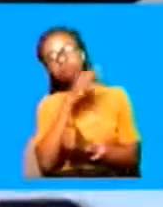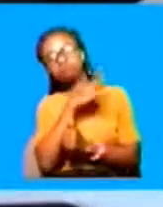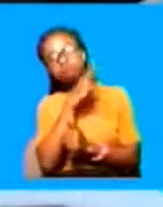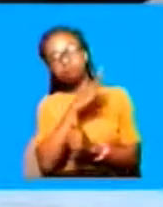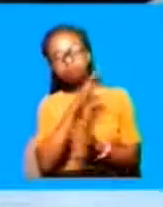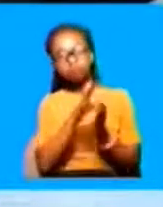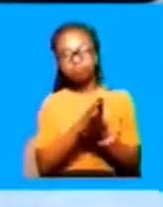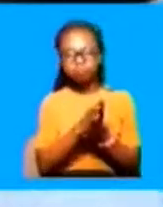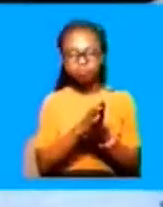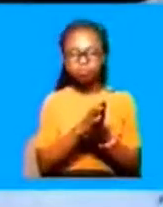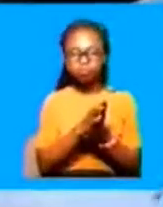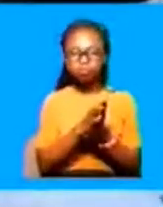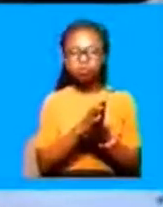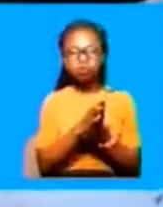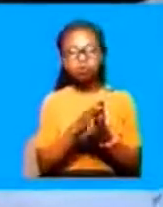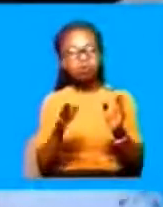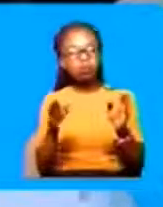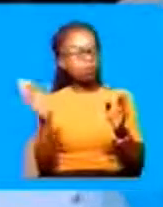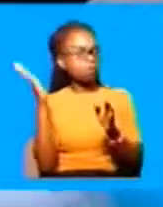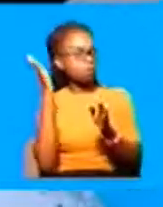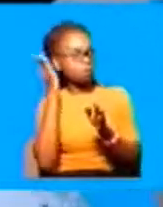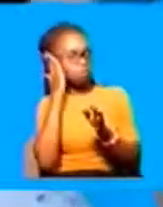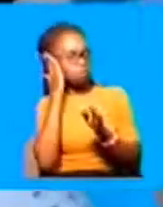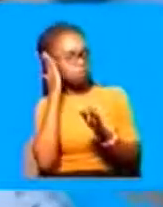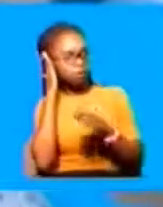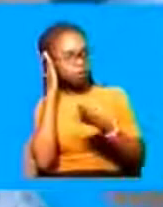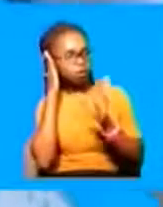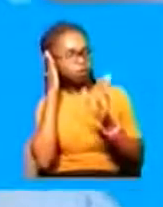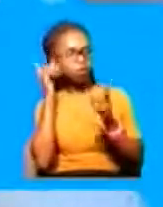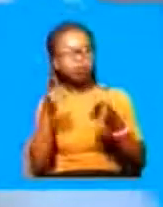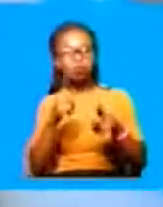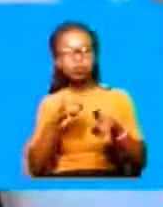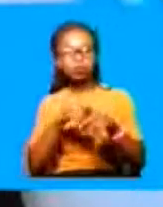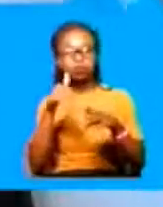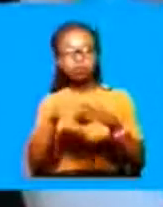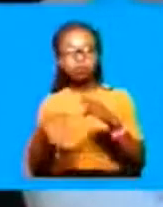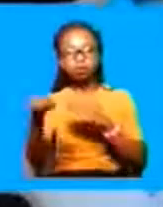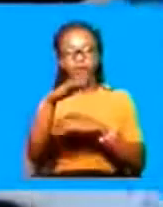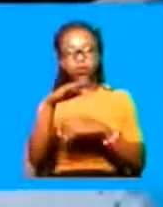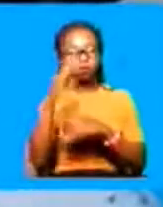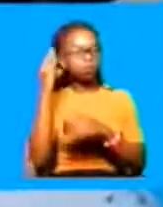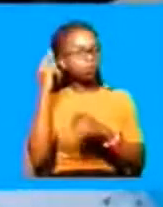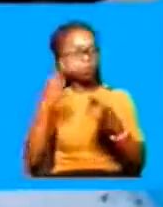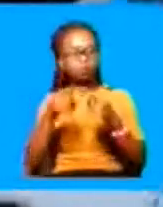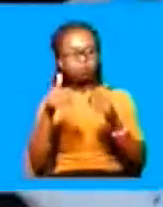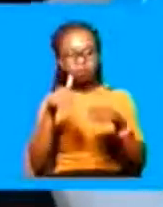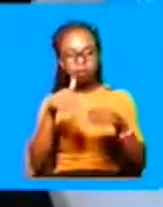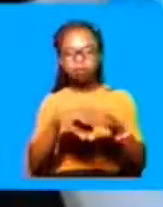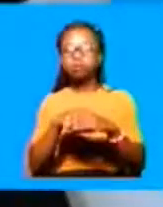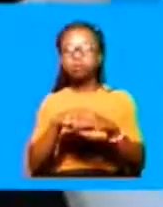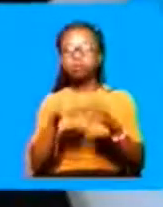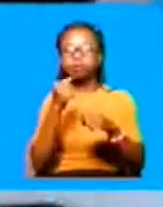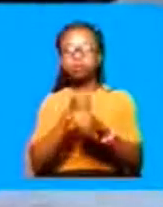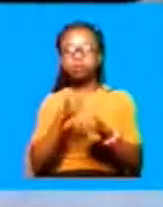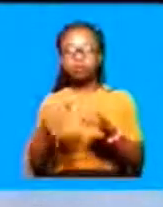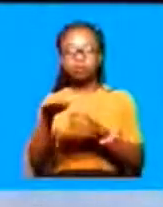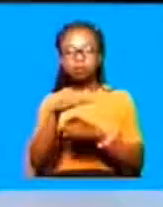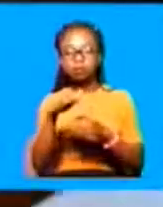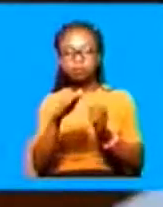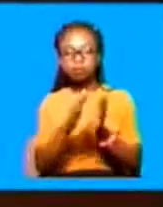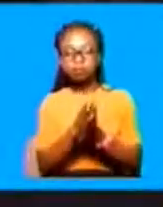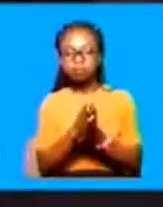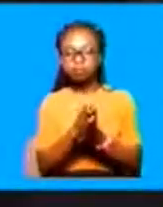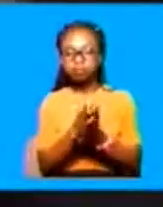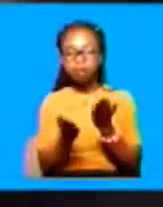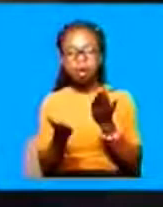koko ahinya, kata umo iti seche ma intiere kama koko ng'enye, ahinya to kuonde tich. Koka nyuol to kinyal